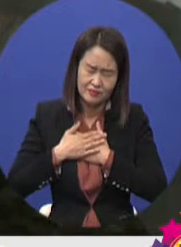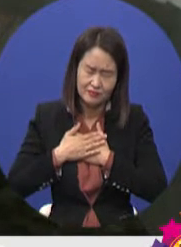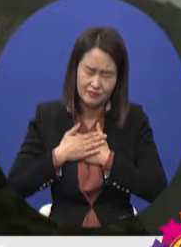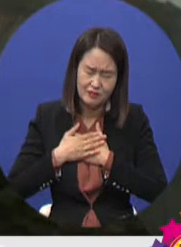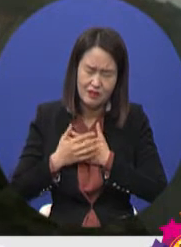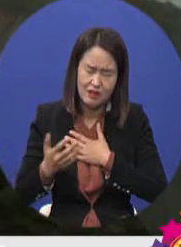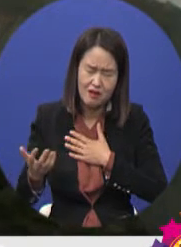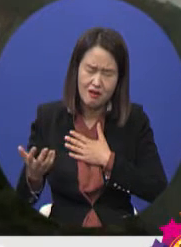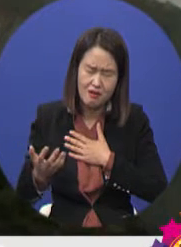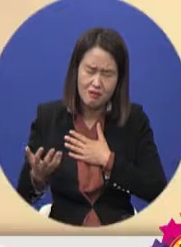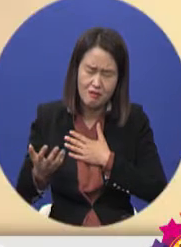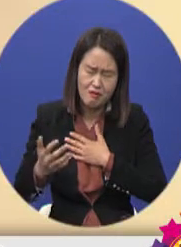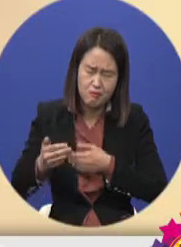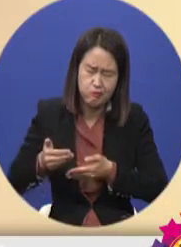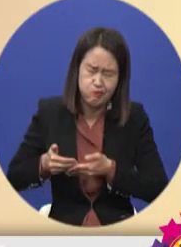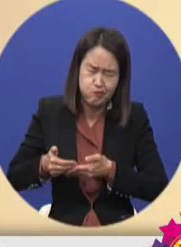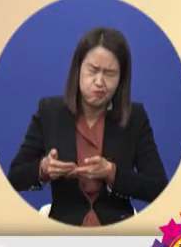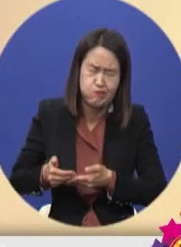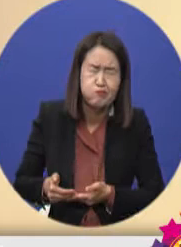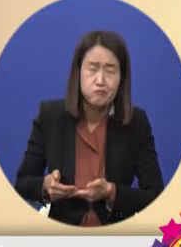아프게 하고